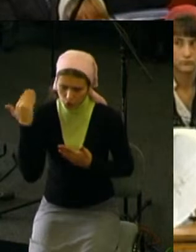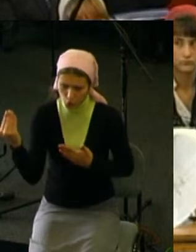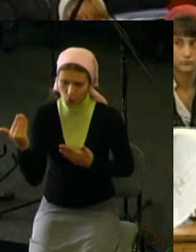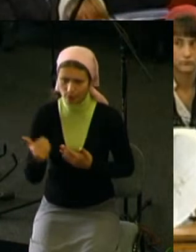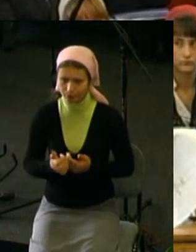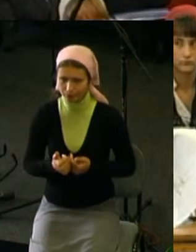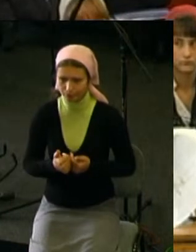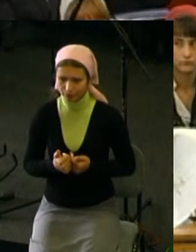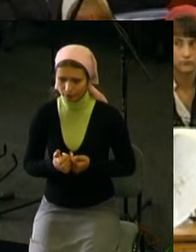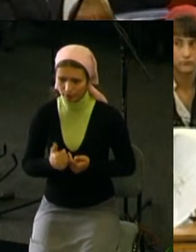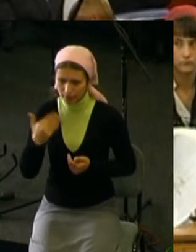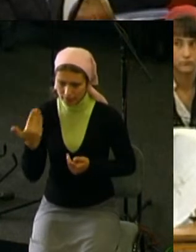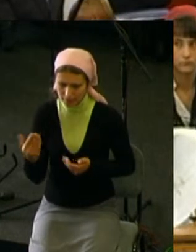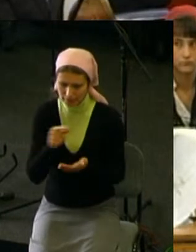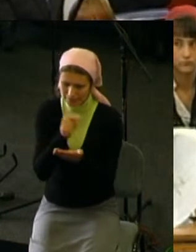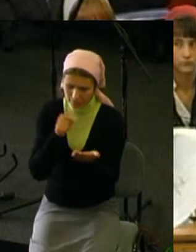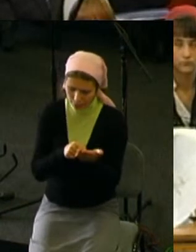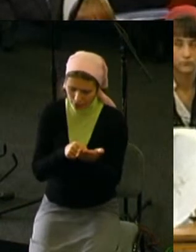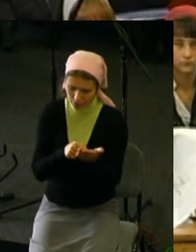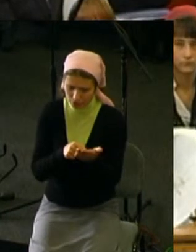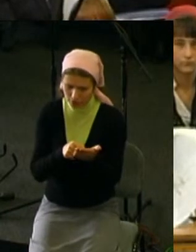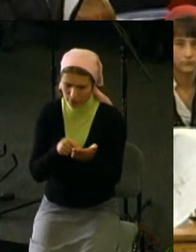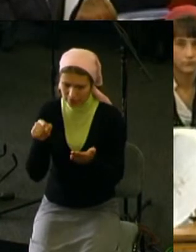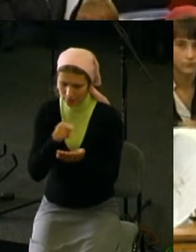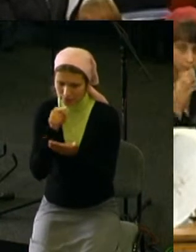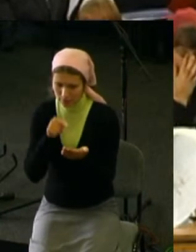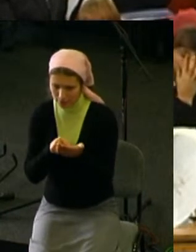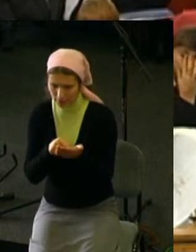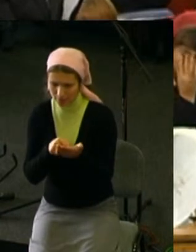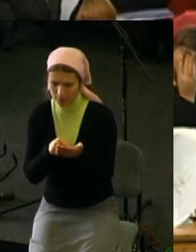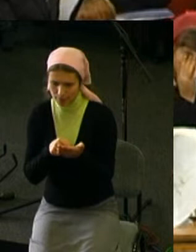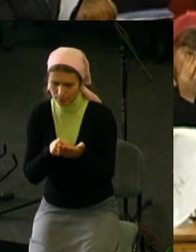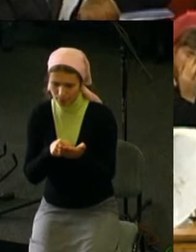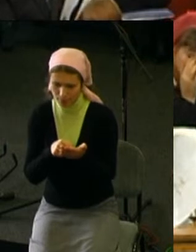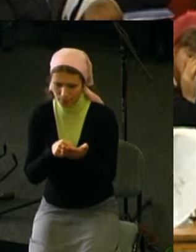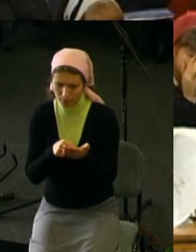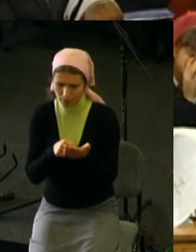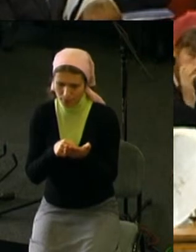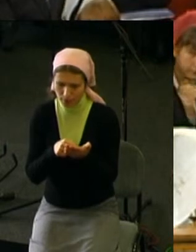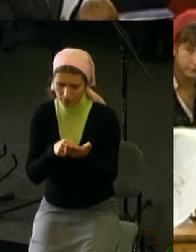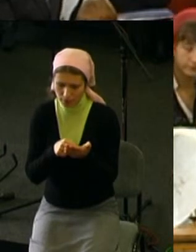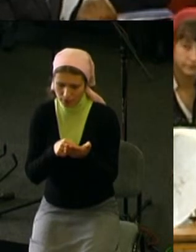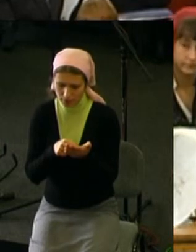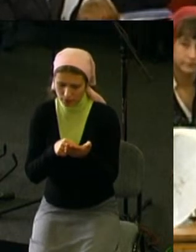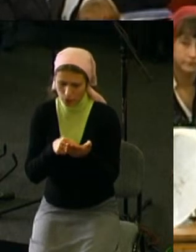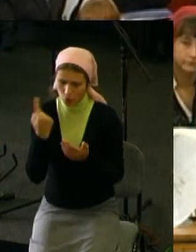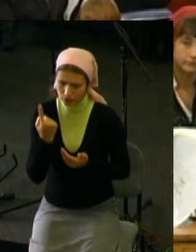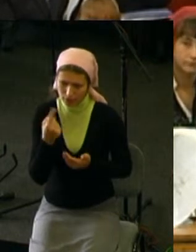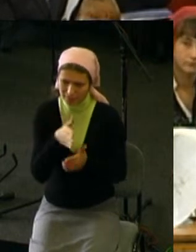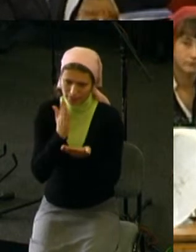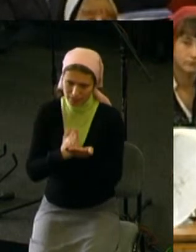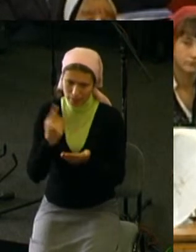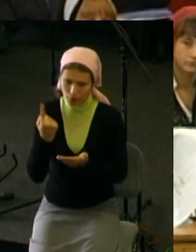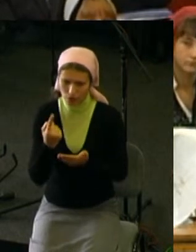і Він запитує 7 запитання у вв1